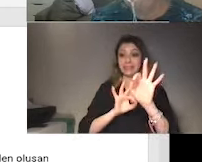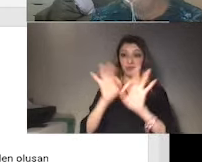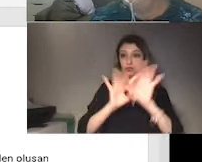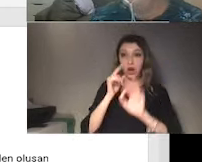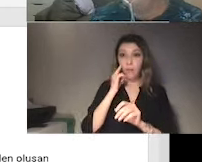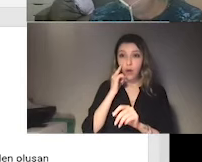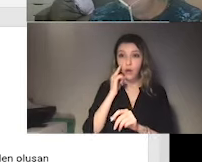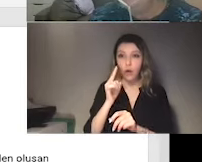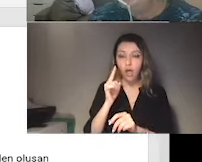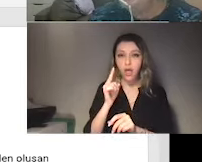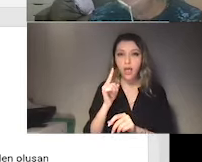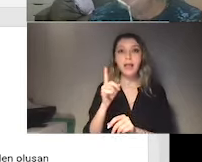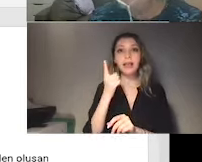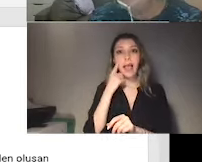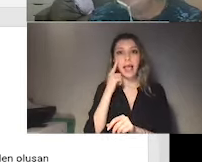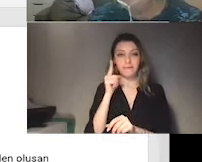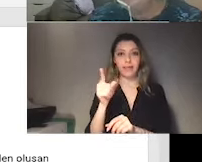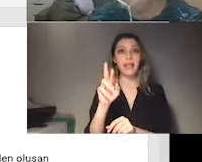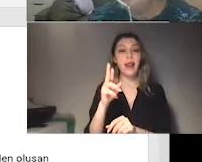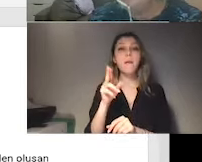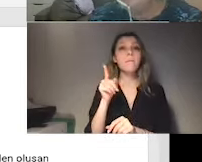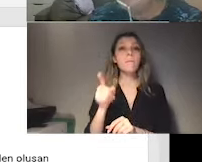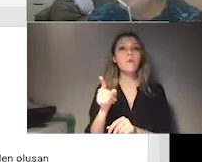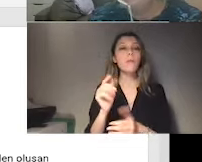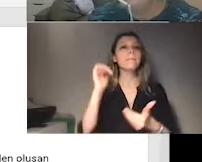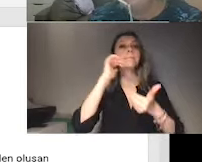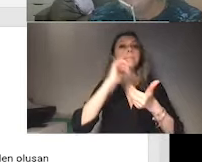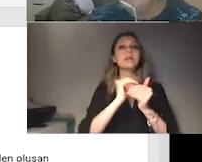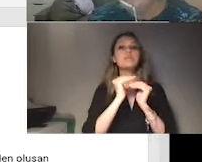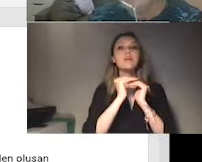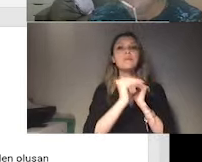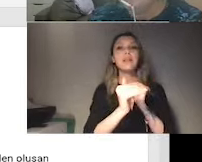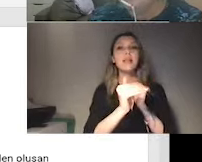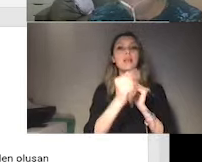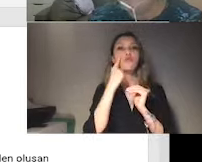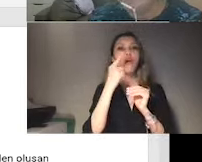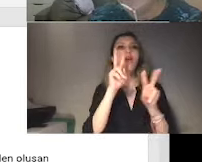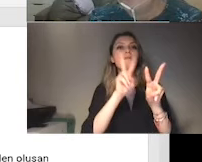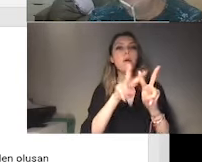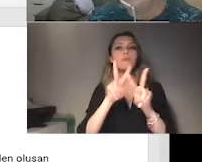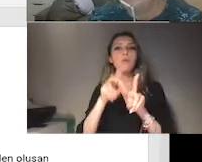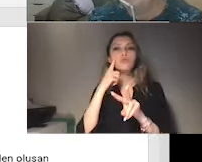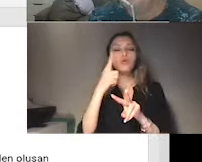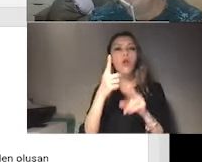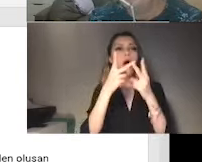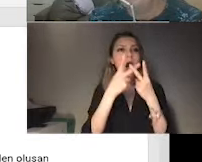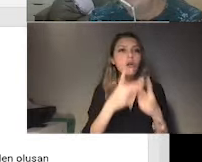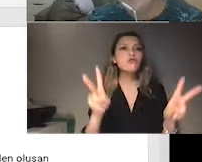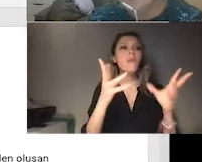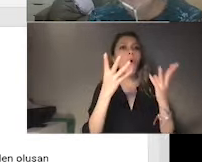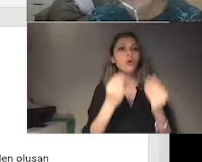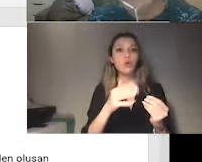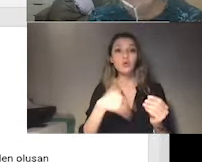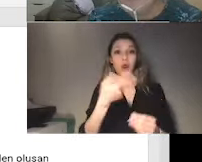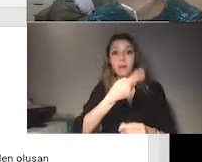devletin raporunu aslında Birleşmiş Milletler'in sayfasında yayınlandıktan sonra ancak erişebiliyoruz.